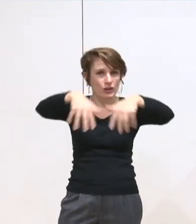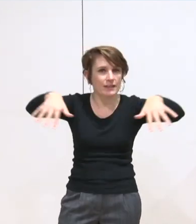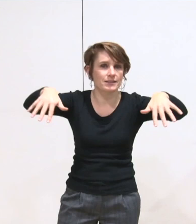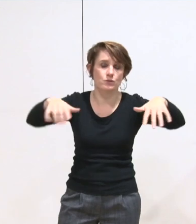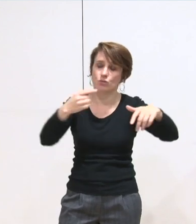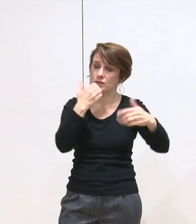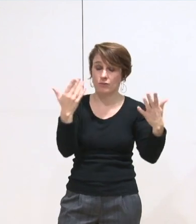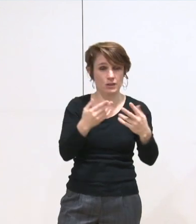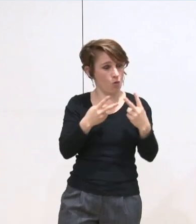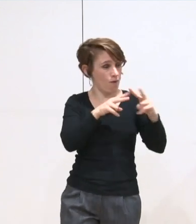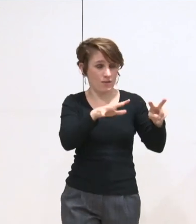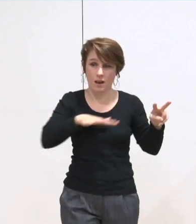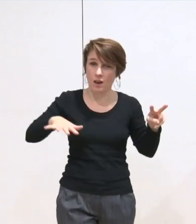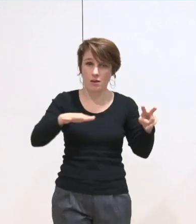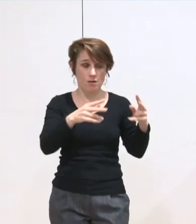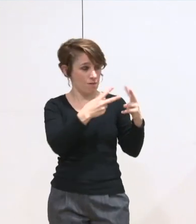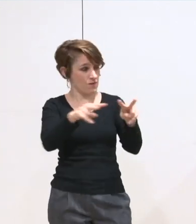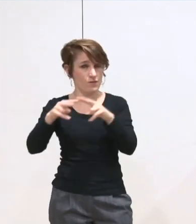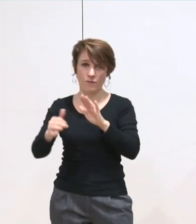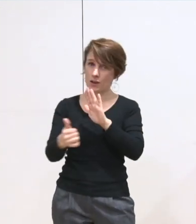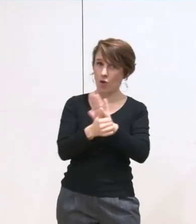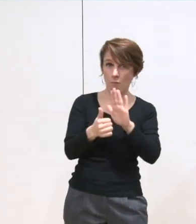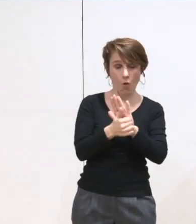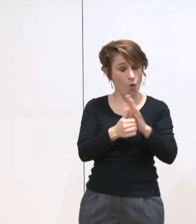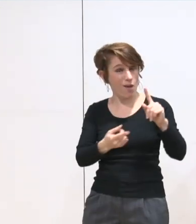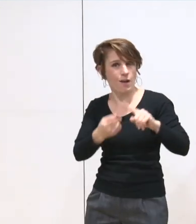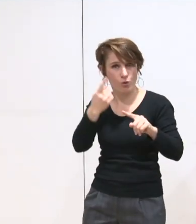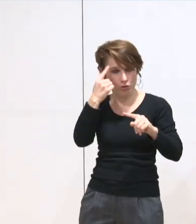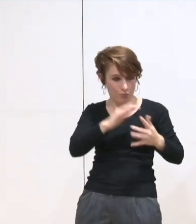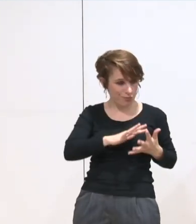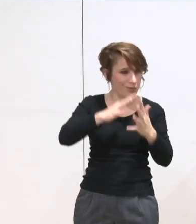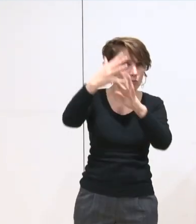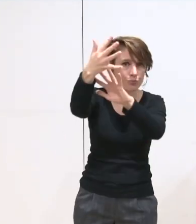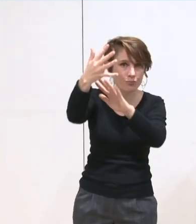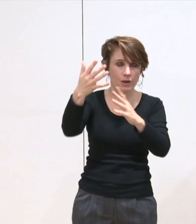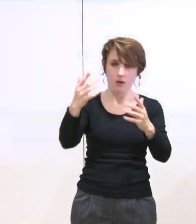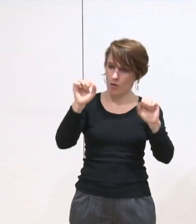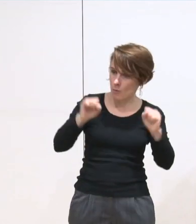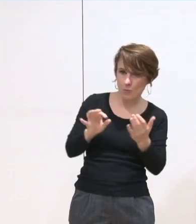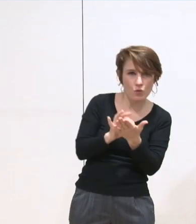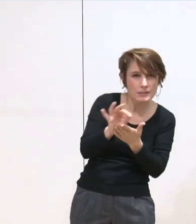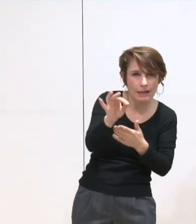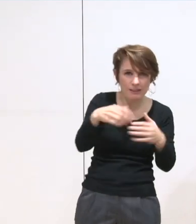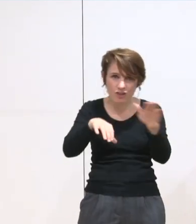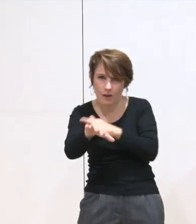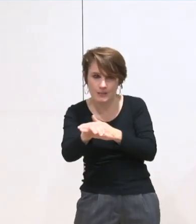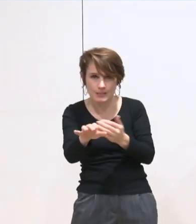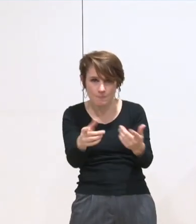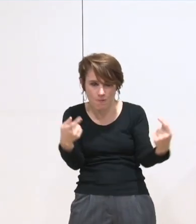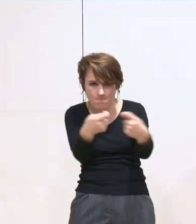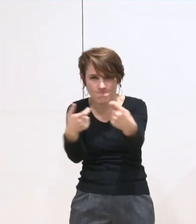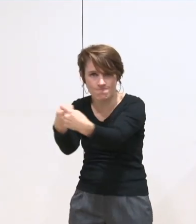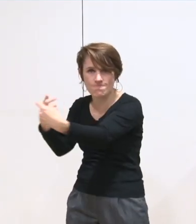acteurs stratégiques du changement. Elles doivent pouvoir libérer leurs investissements d'avenir, et pour cela, une réforme des normes comptables